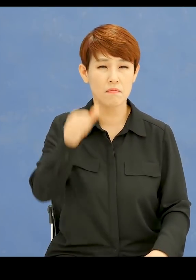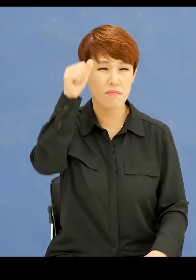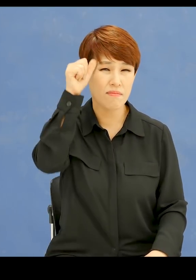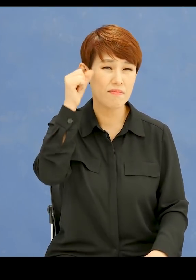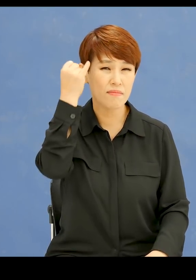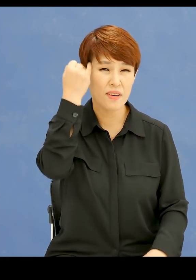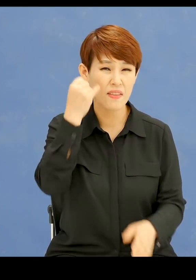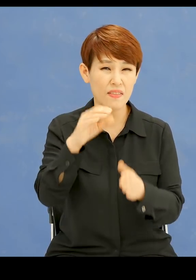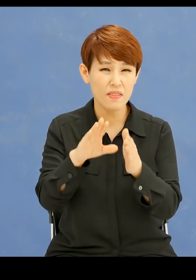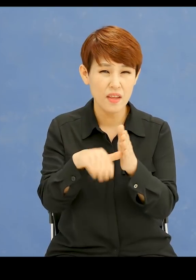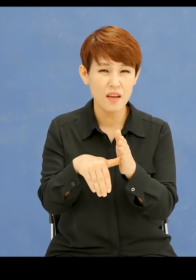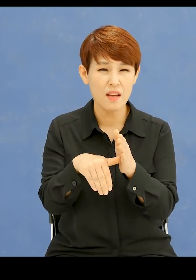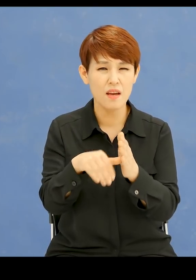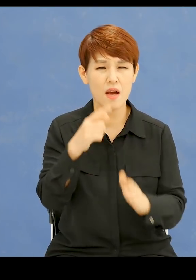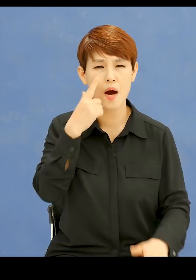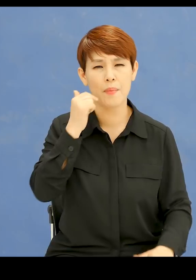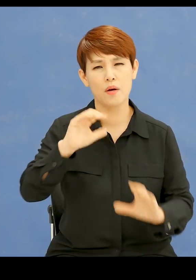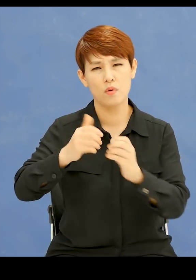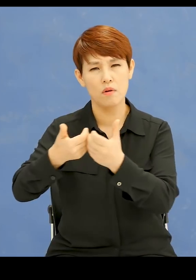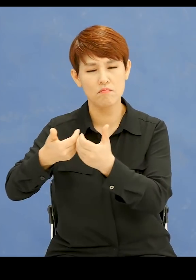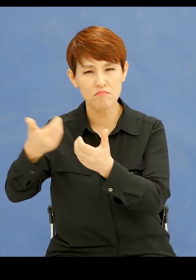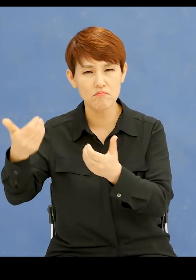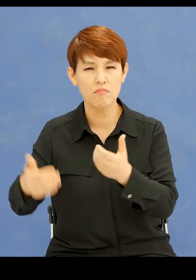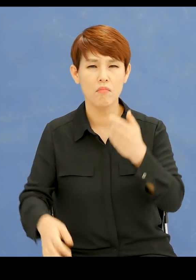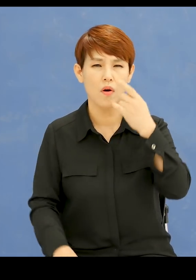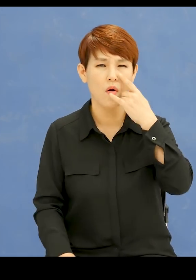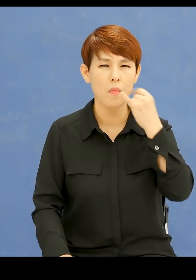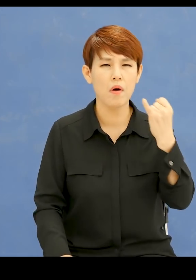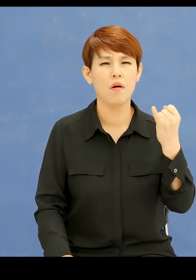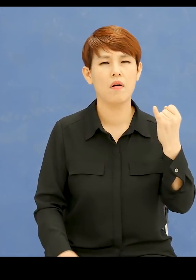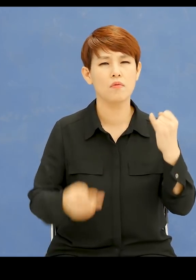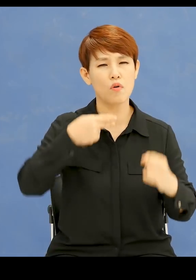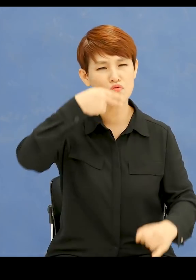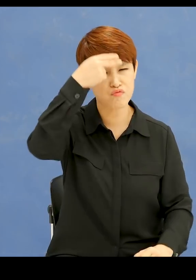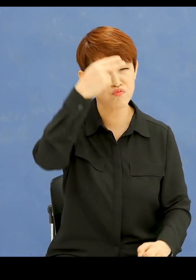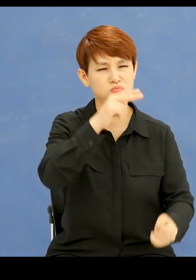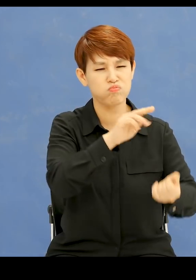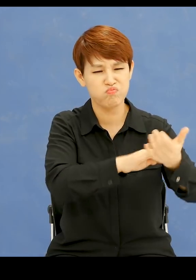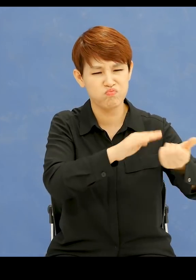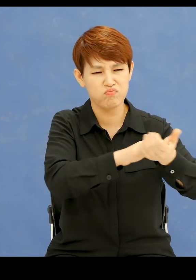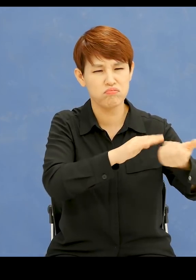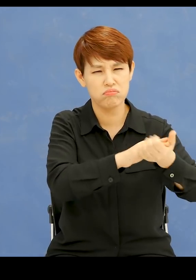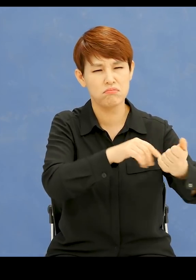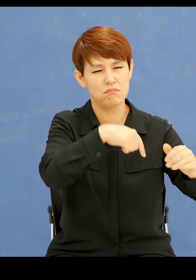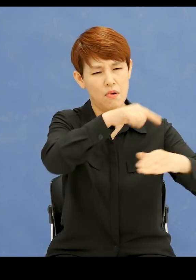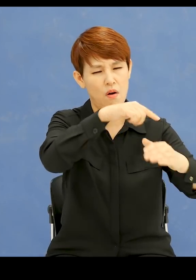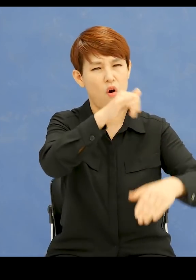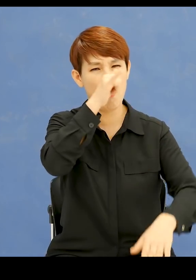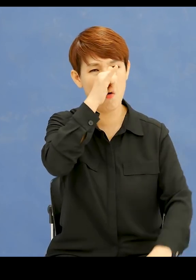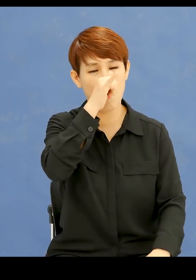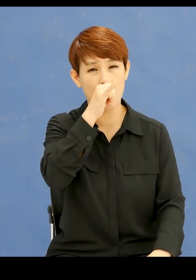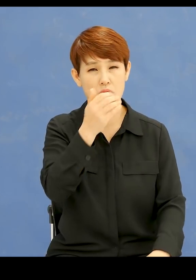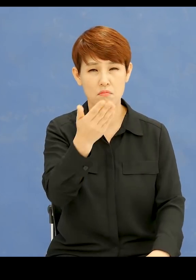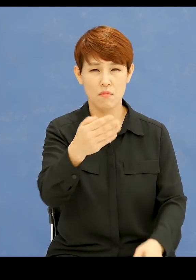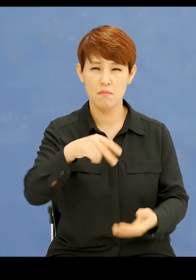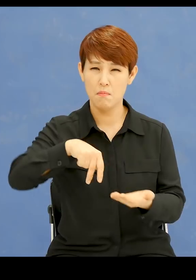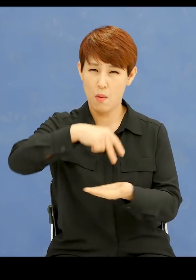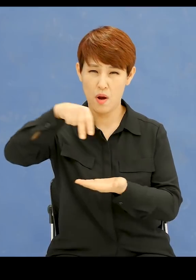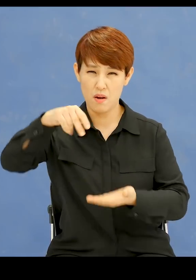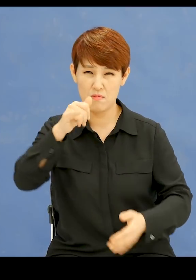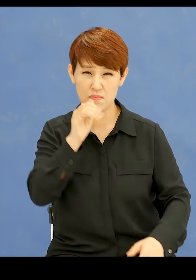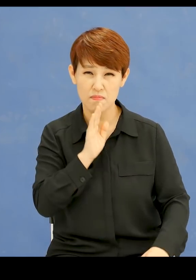이렇게 아버님을 잃고 또 어머님이 이렇게 밖으로 다니시는 모습에 굉장히 좀 방황도 했을 것 같은데